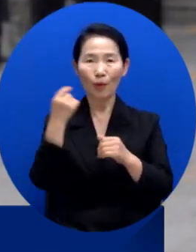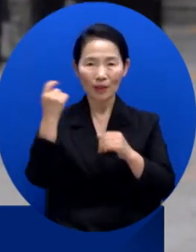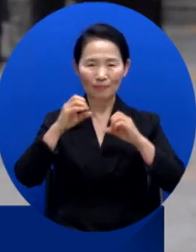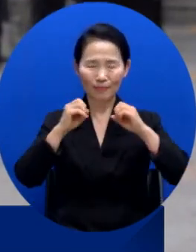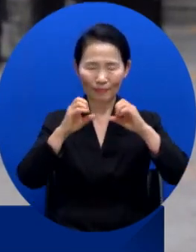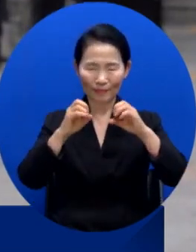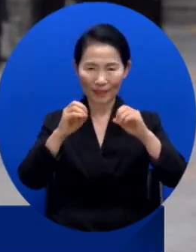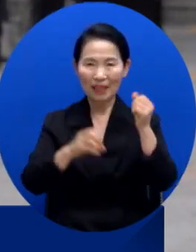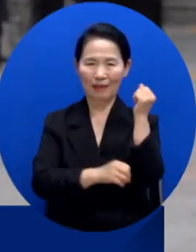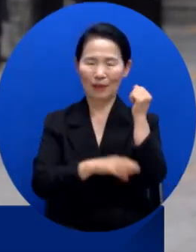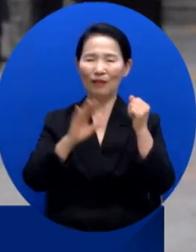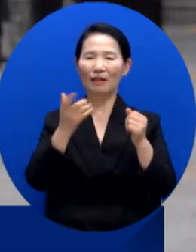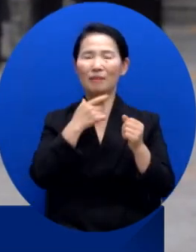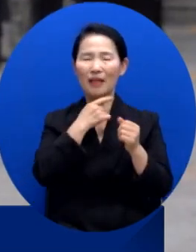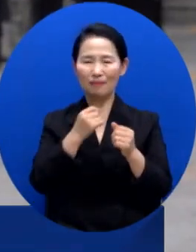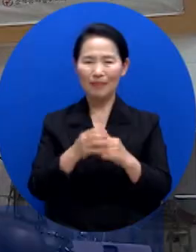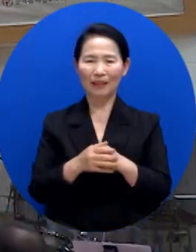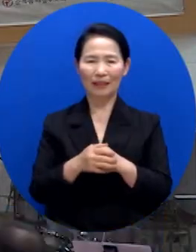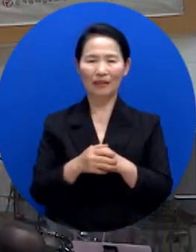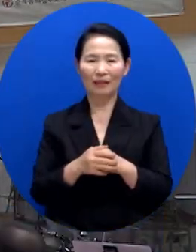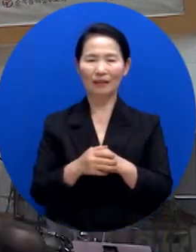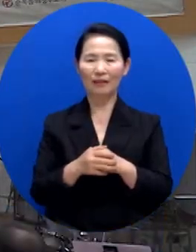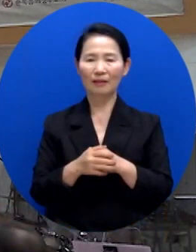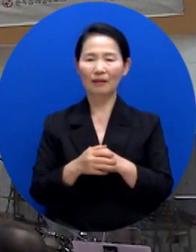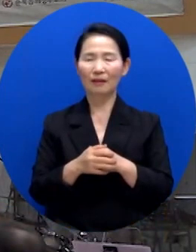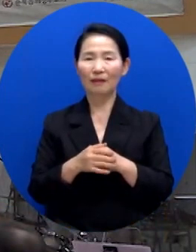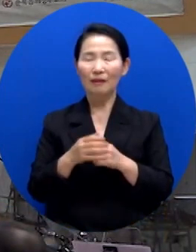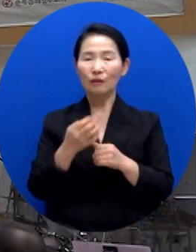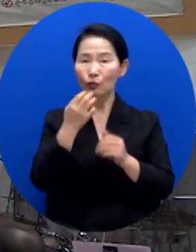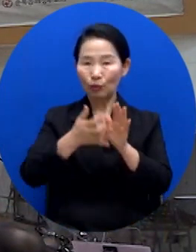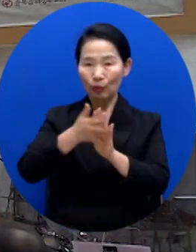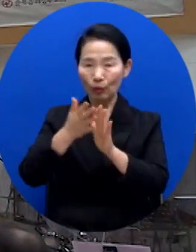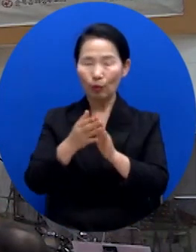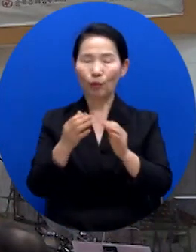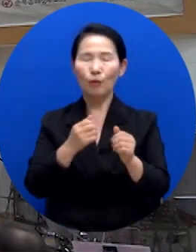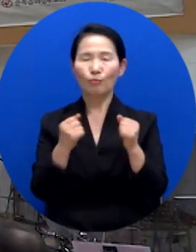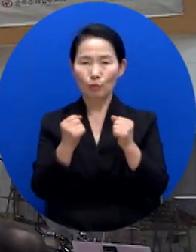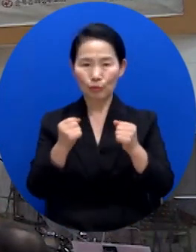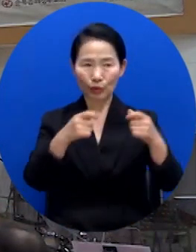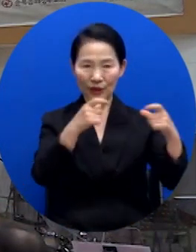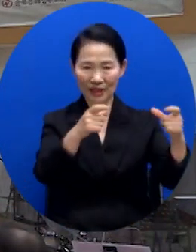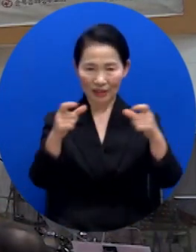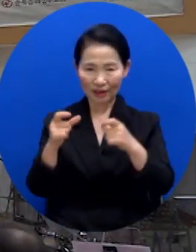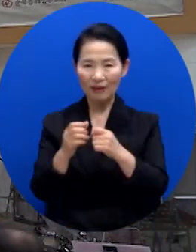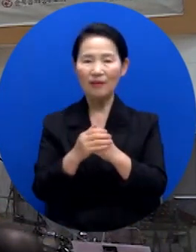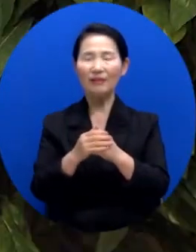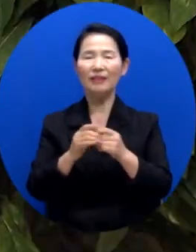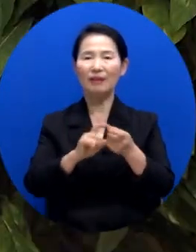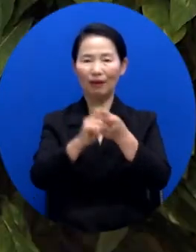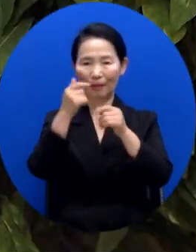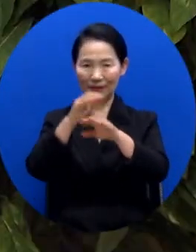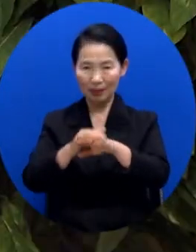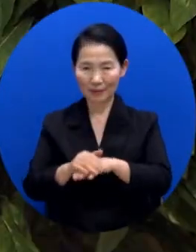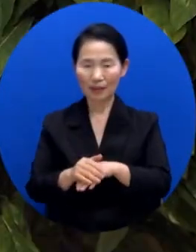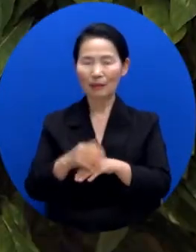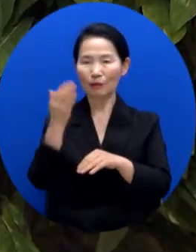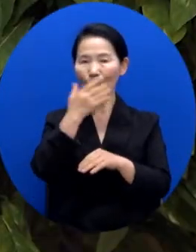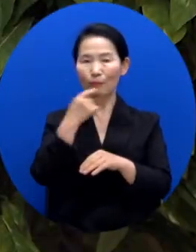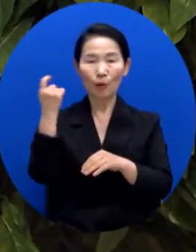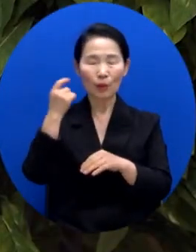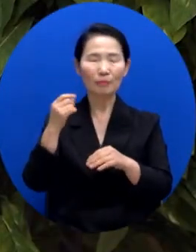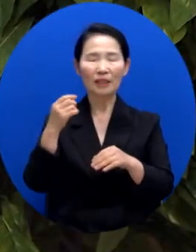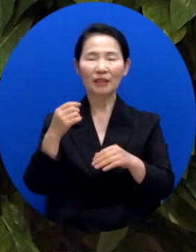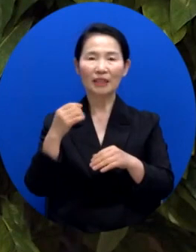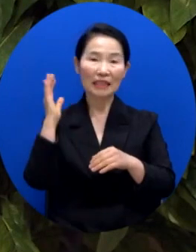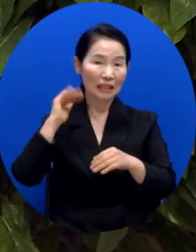계기가 됐으면 좋겠습니다 수도권 북부 지역에서도 부활절 연합예배 가 진행됐습니다 순복음 의정부 교